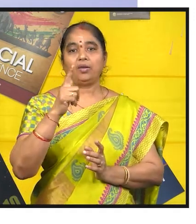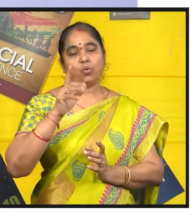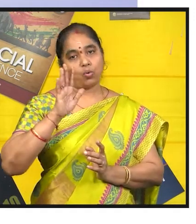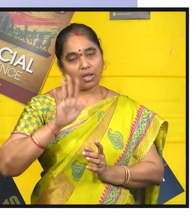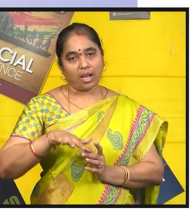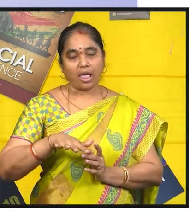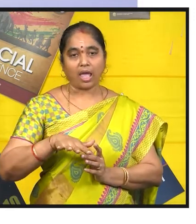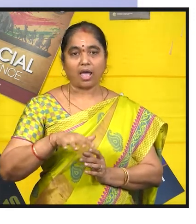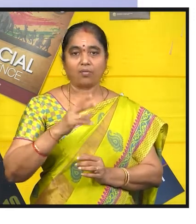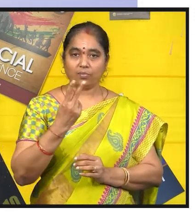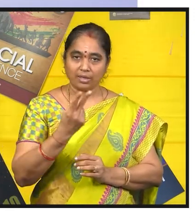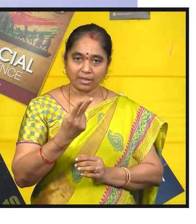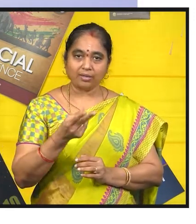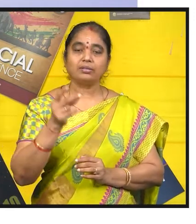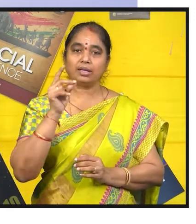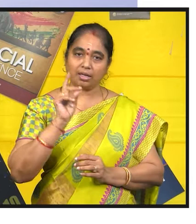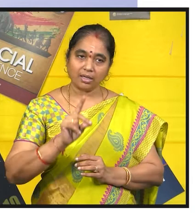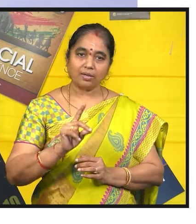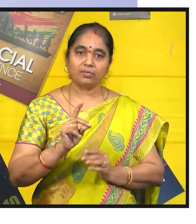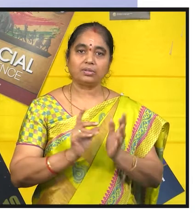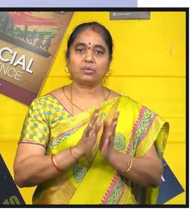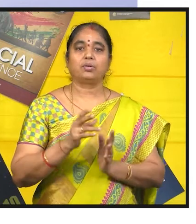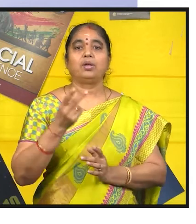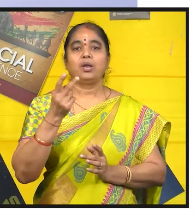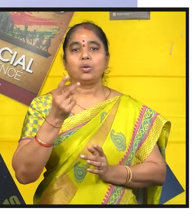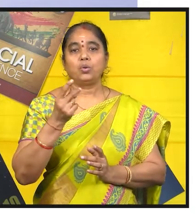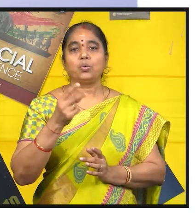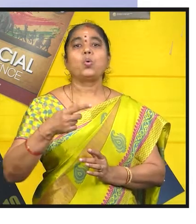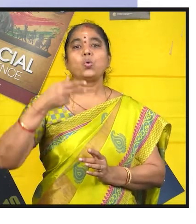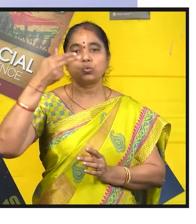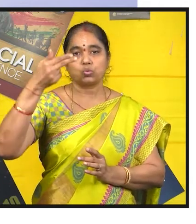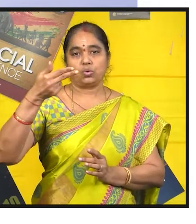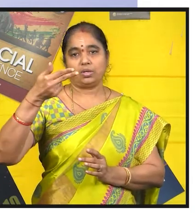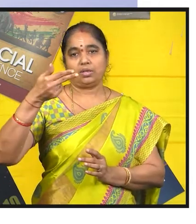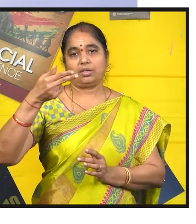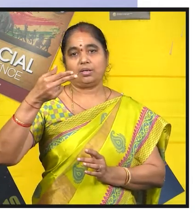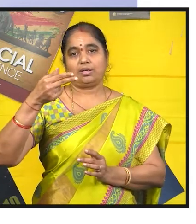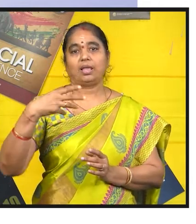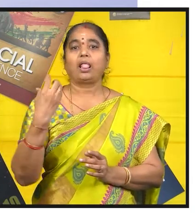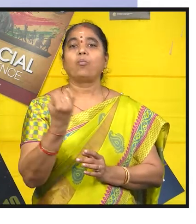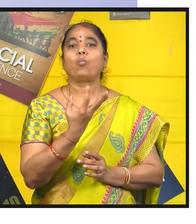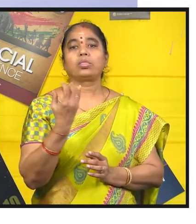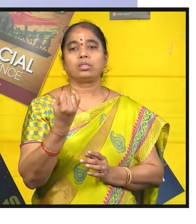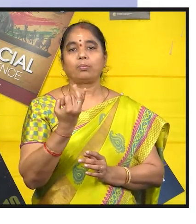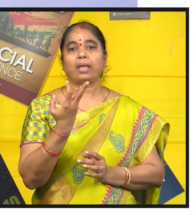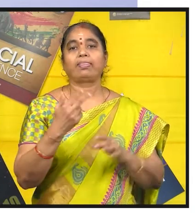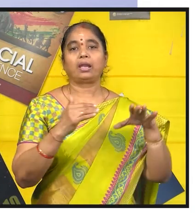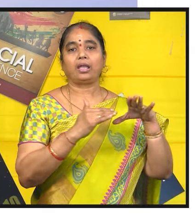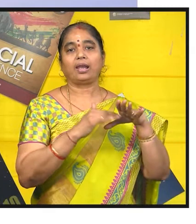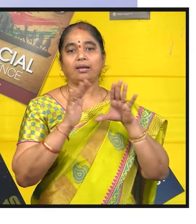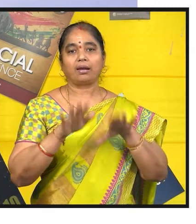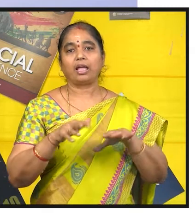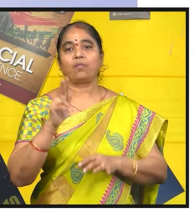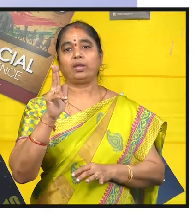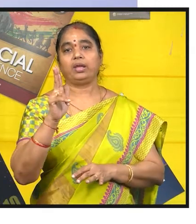கூடுகள் இருக்கிறது. இப்போ ரெண்டாவதுக்கு வரும்பொழுது அது ரெண்டாவது கூடு, அது 2² நமக்கு வருது. அப்போ அதில் எத்தனை எலக்ட்ரான்கள் இருக்கிறதுன்னு